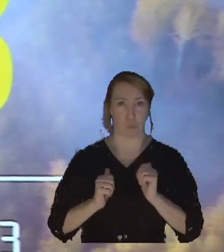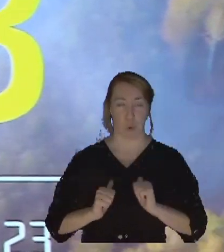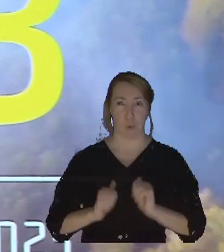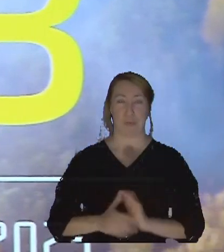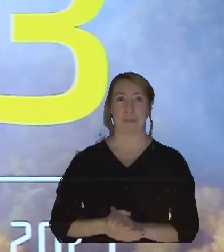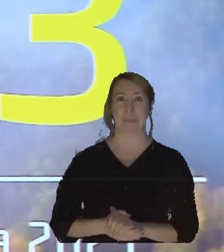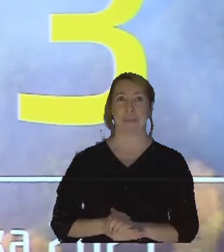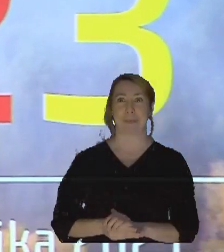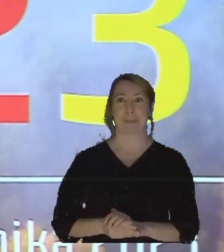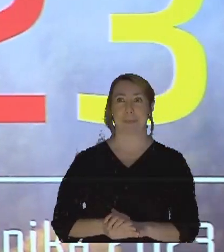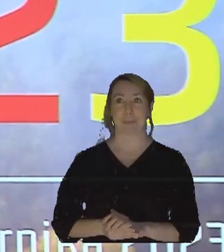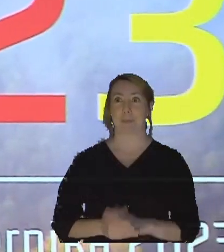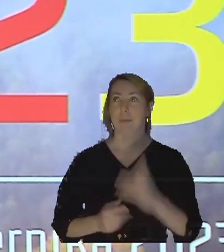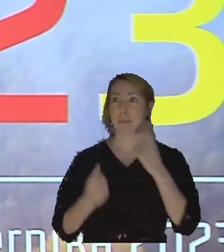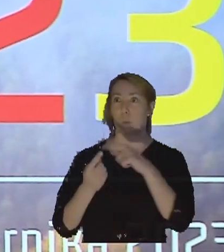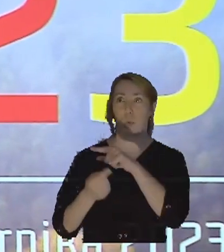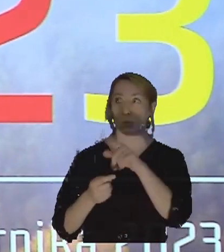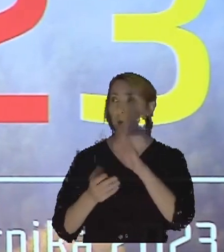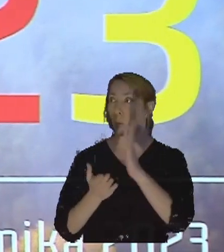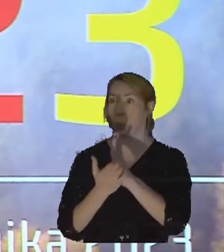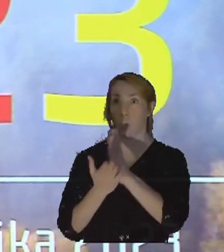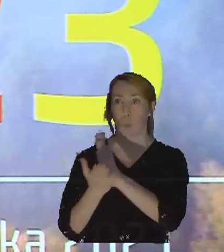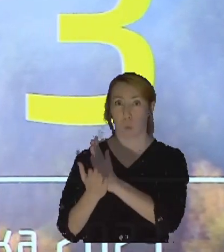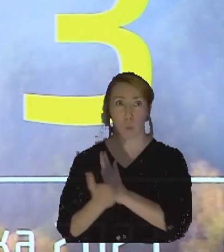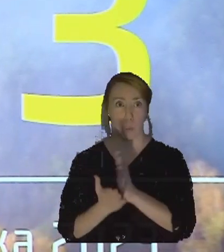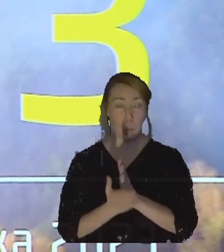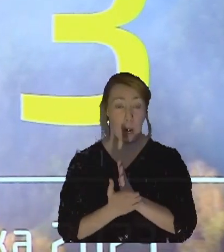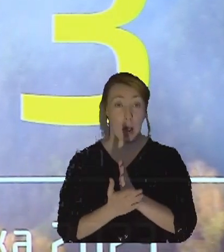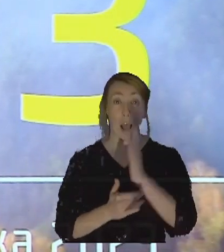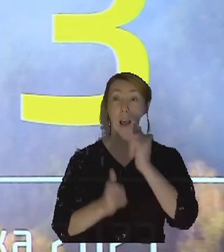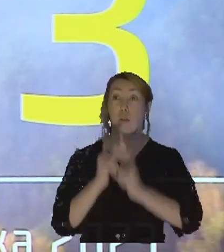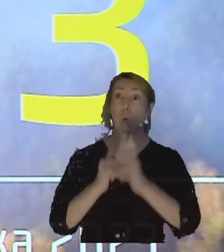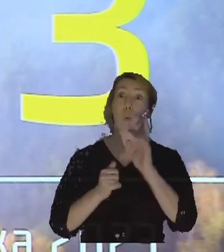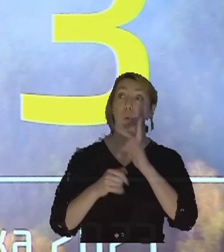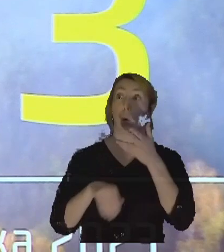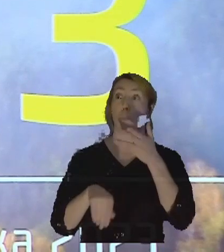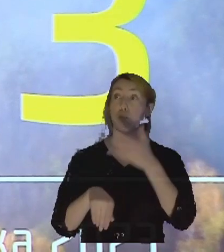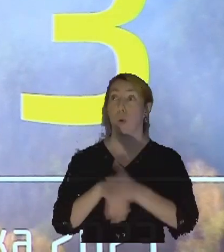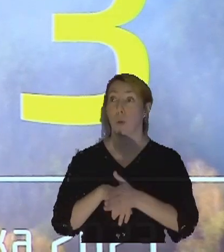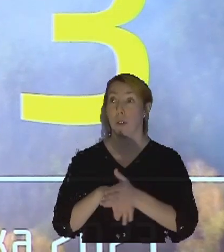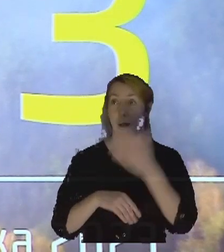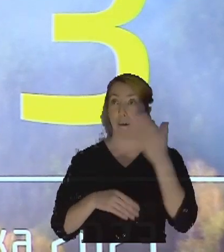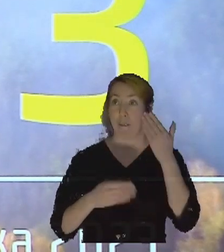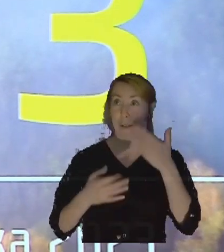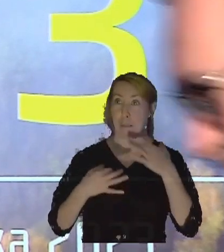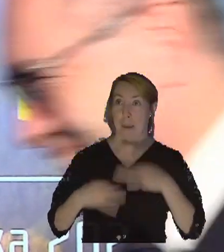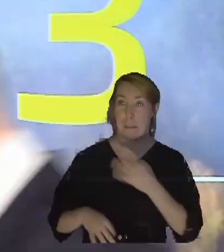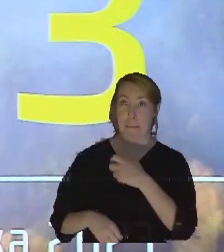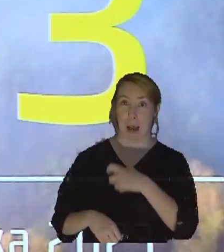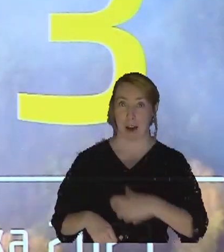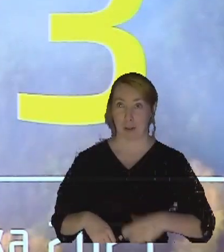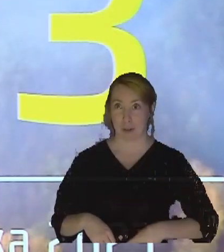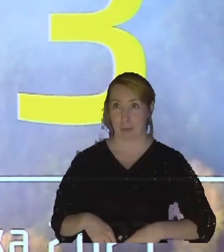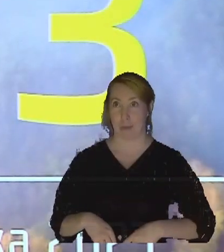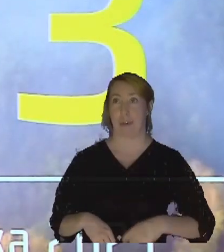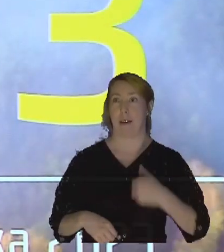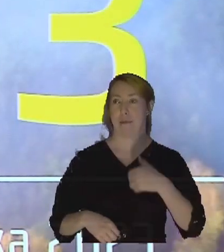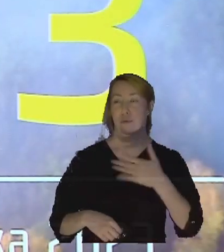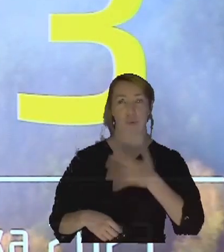Myślę, że już wszyscy to mają. Jeżeli ktoś się spóźni, witamy ponownie pana marszałka, liczyłem, że pan